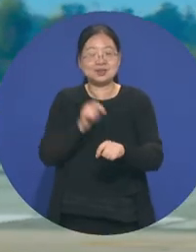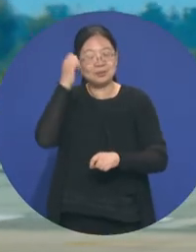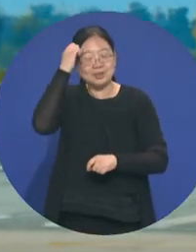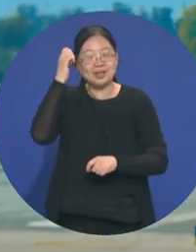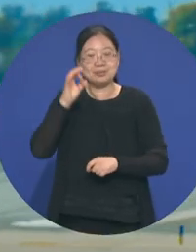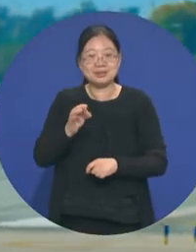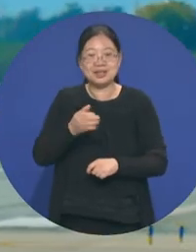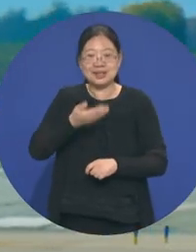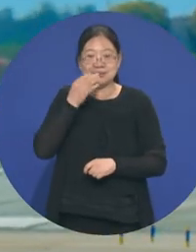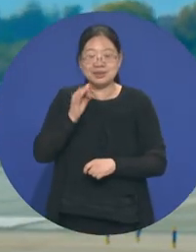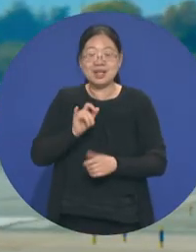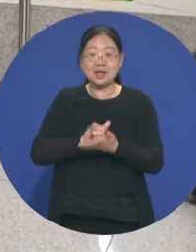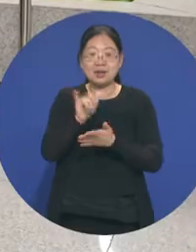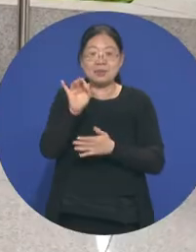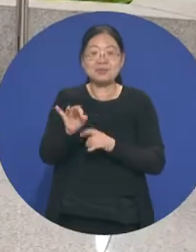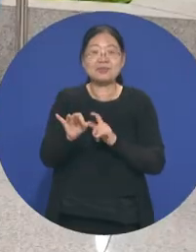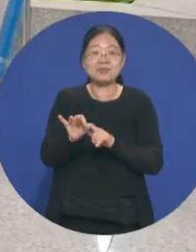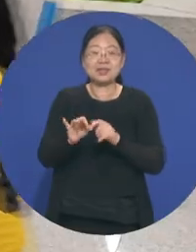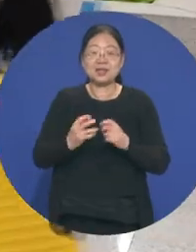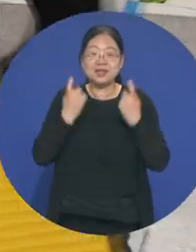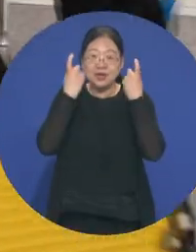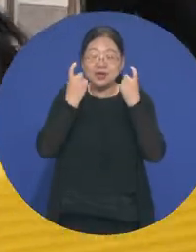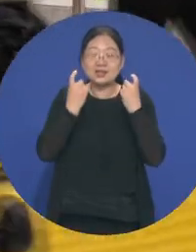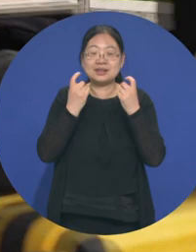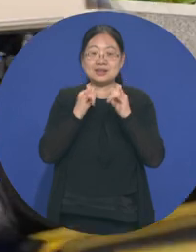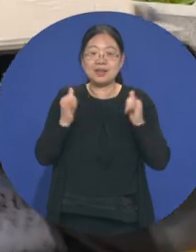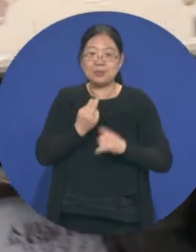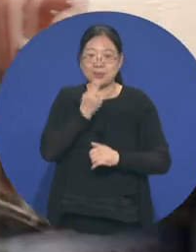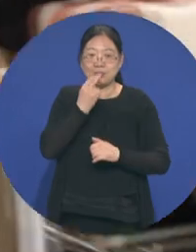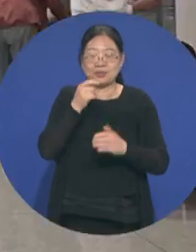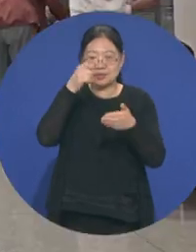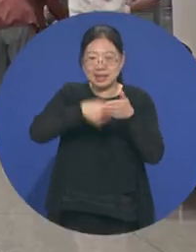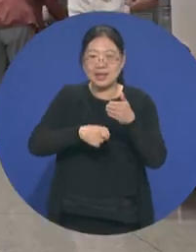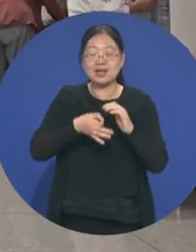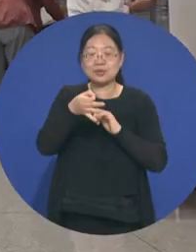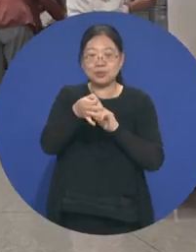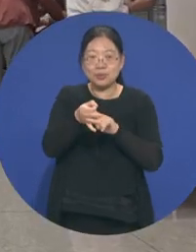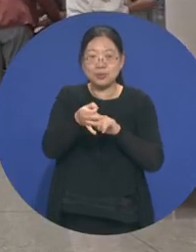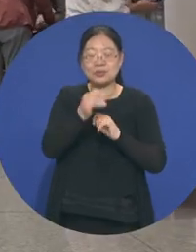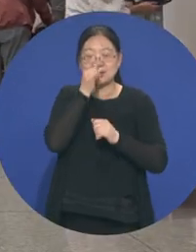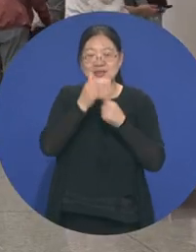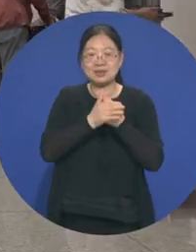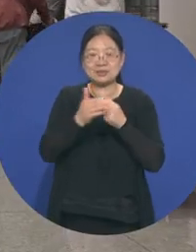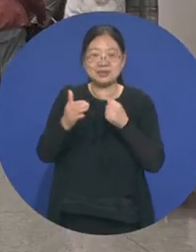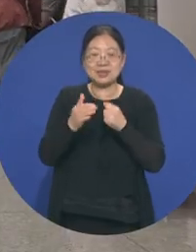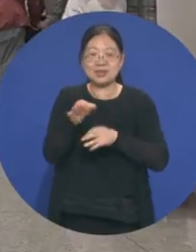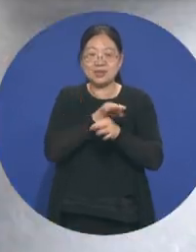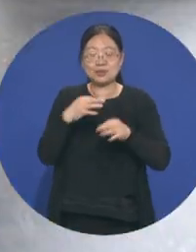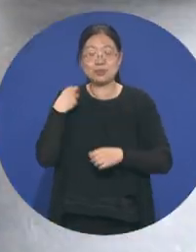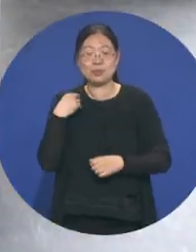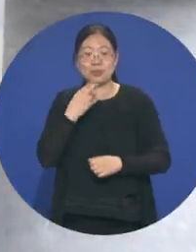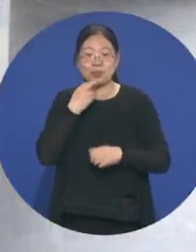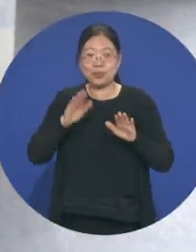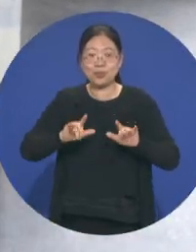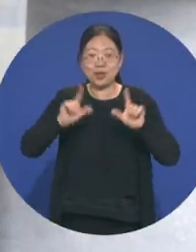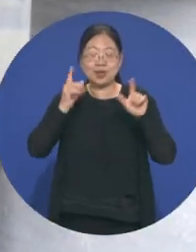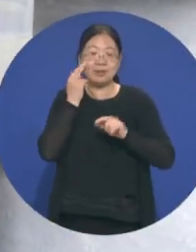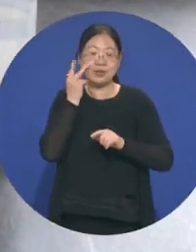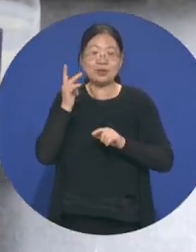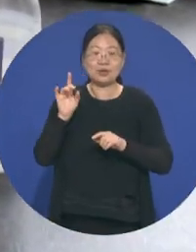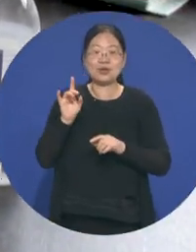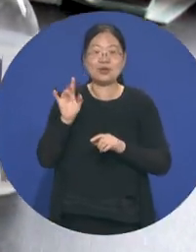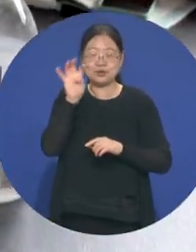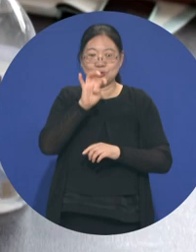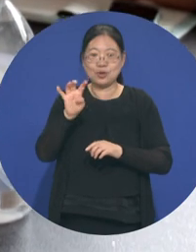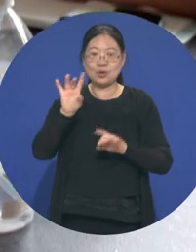숙박비와 식비 항공비 여행자 보험 비자 발급비가 지원돼 경제적 부담이 없습니다 올해는 미국과